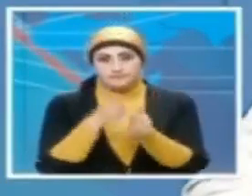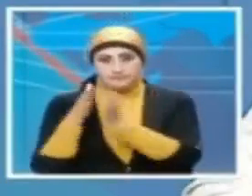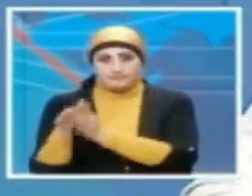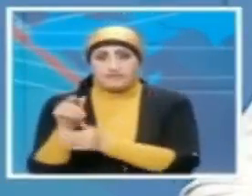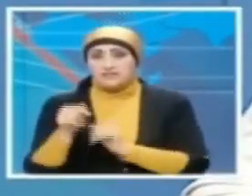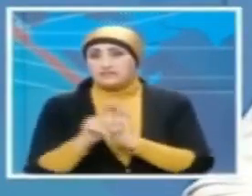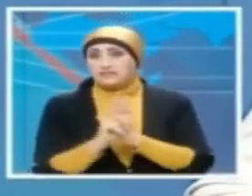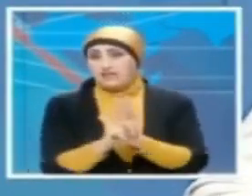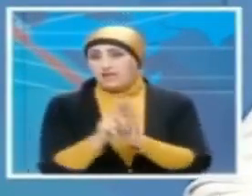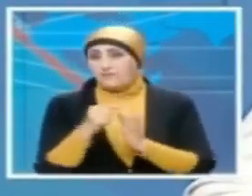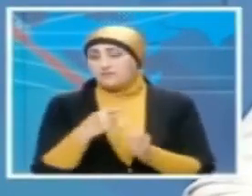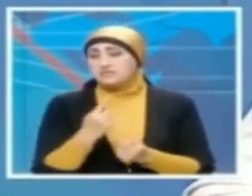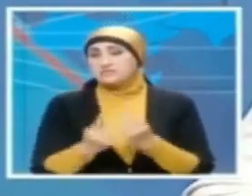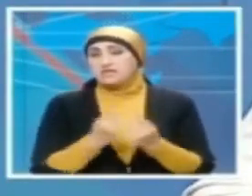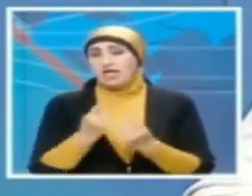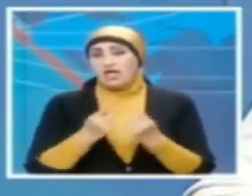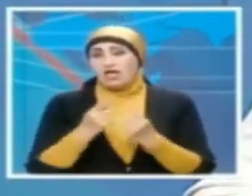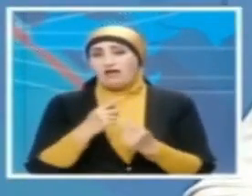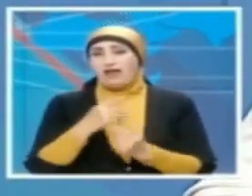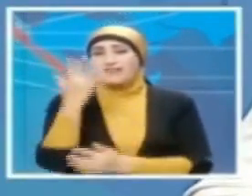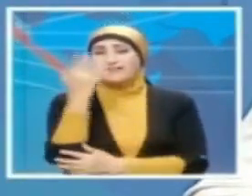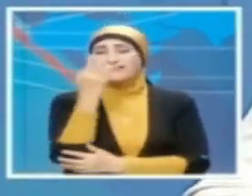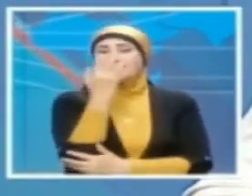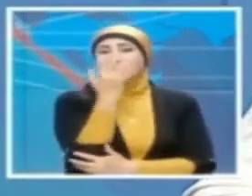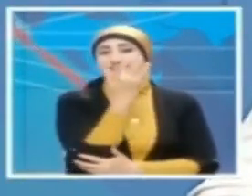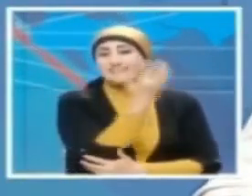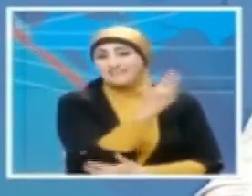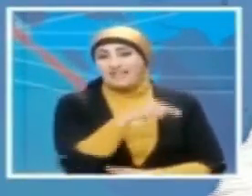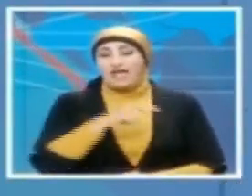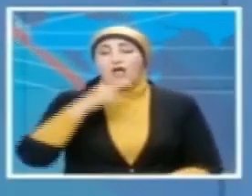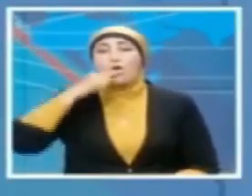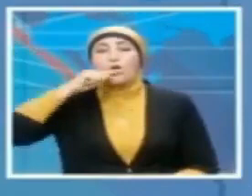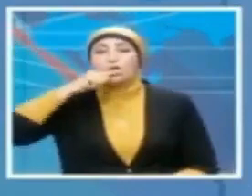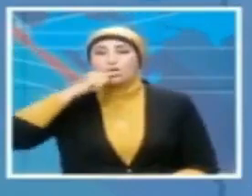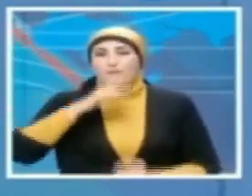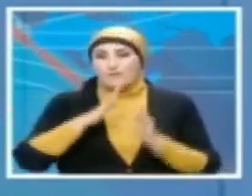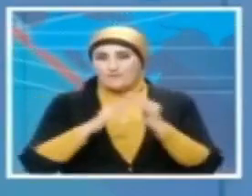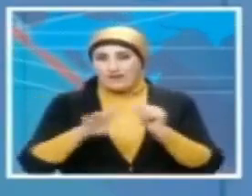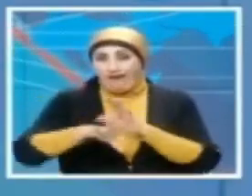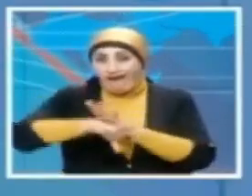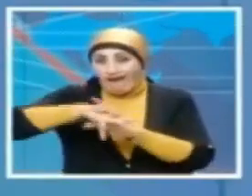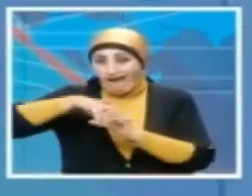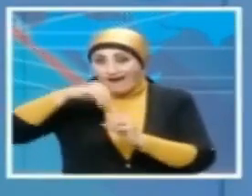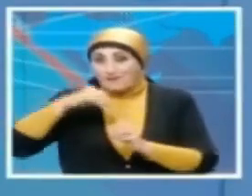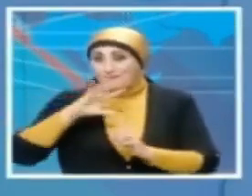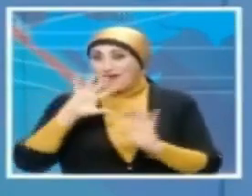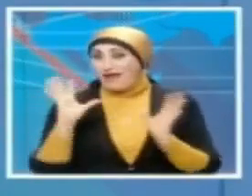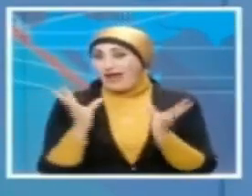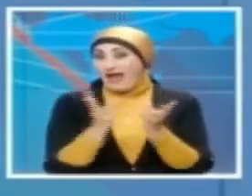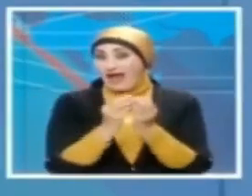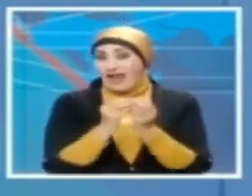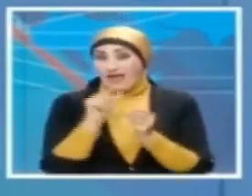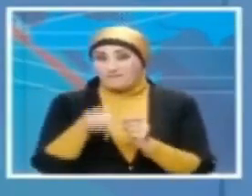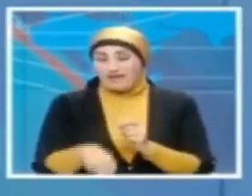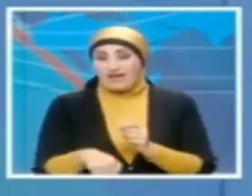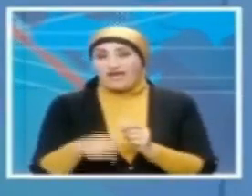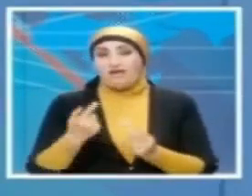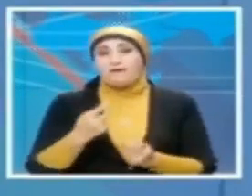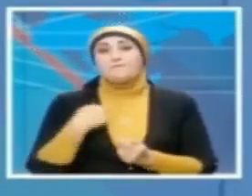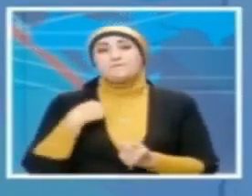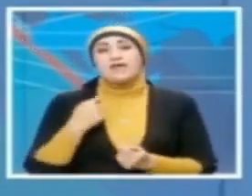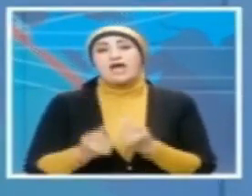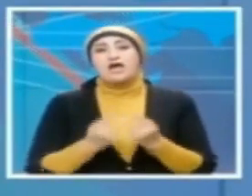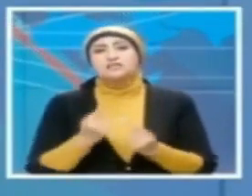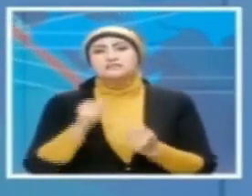في إطار دعم قطاع زراعة النخيل وإنتاج التمور بمصر كأكبر منتج للتمور على مستوى العالم، انطلقت